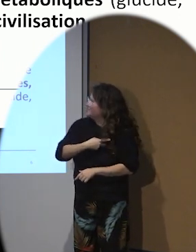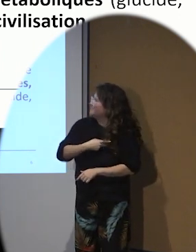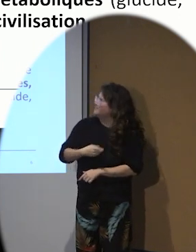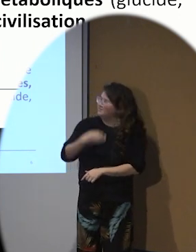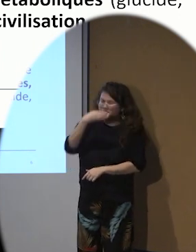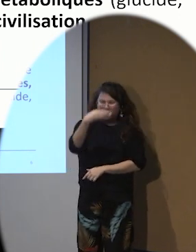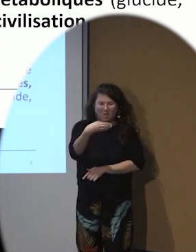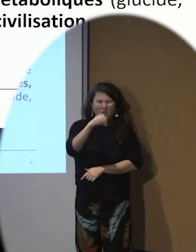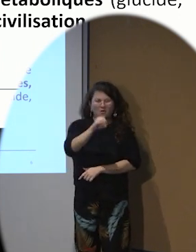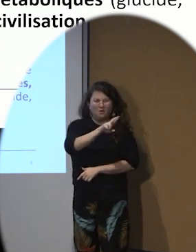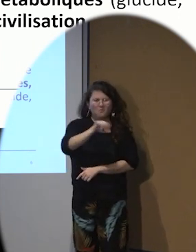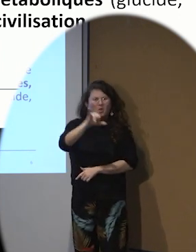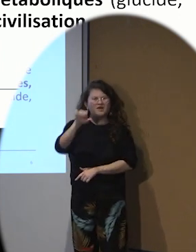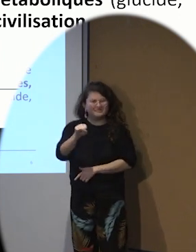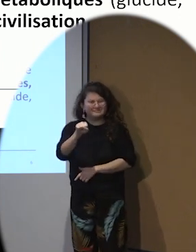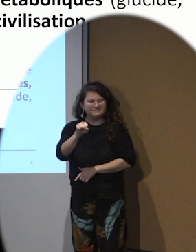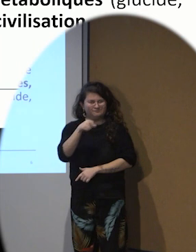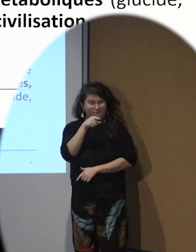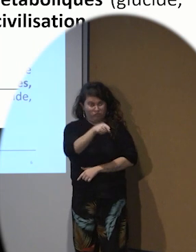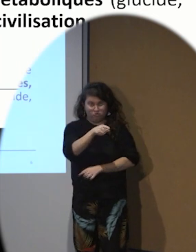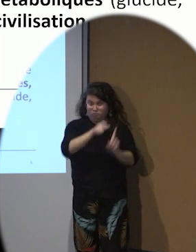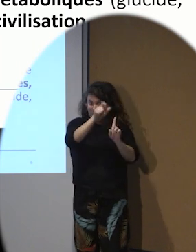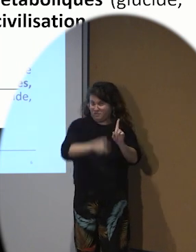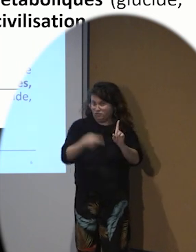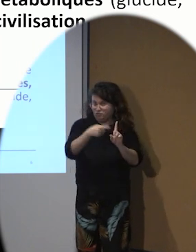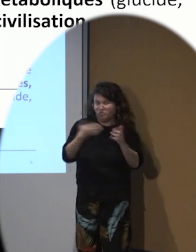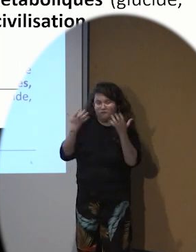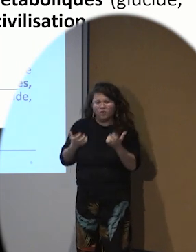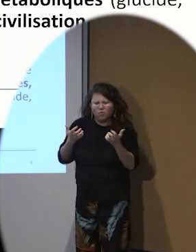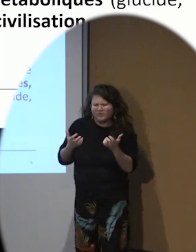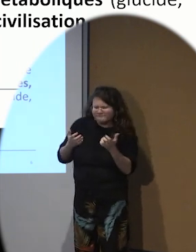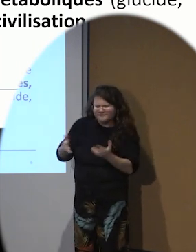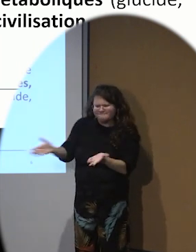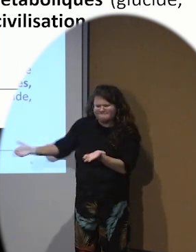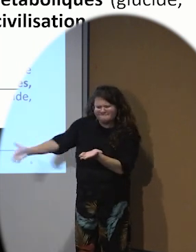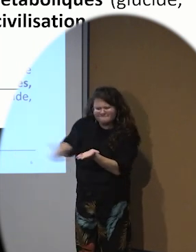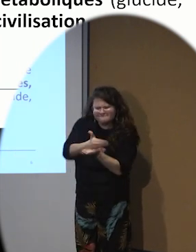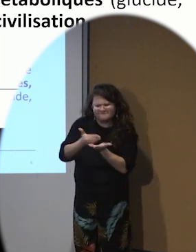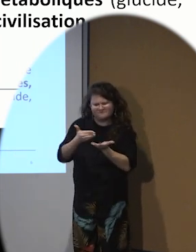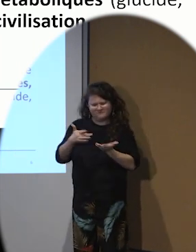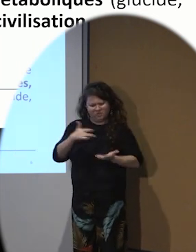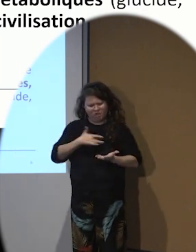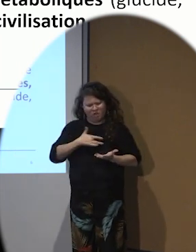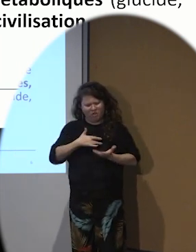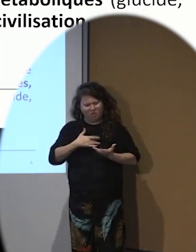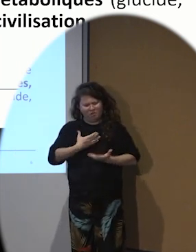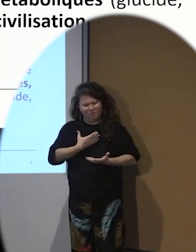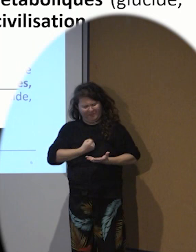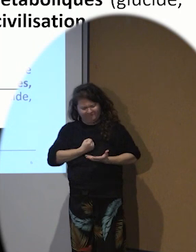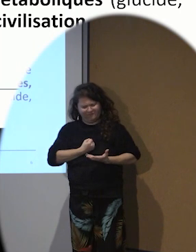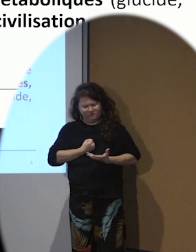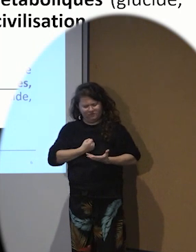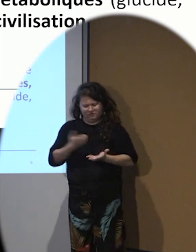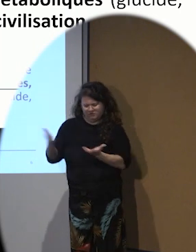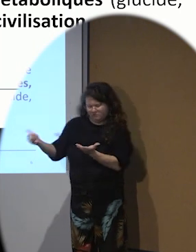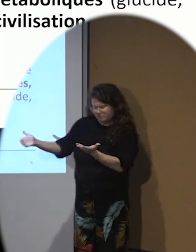voulu répertorier les infarctus survenus, comparer le nombre d'infarctus